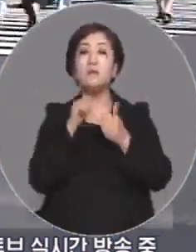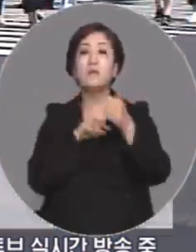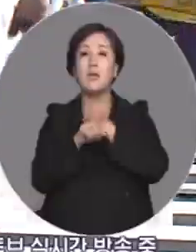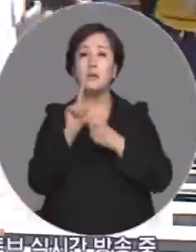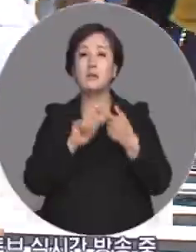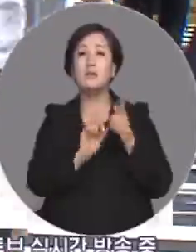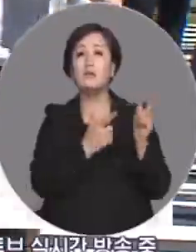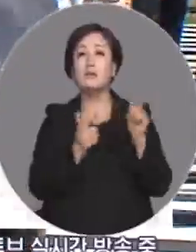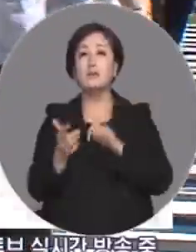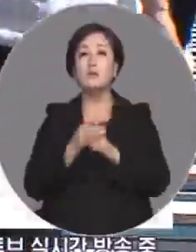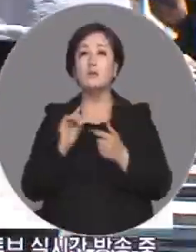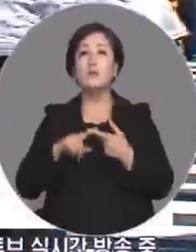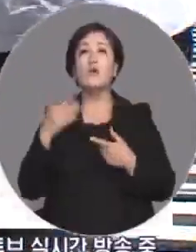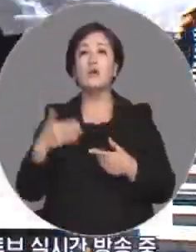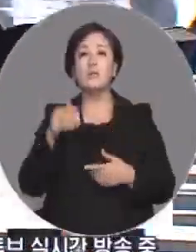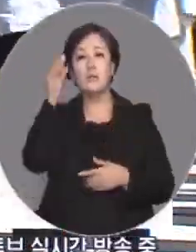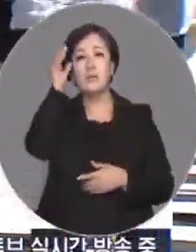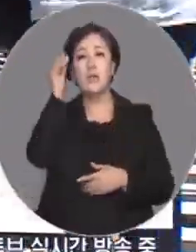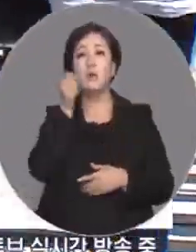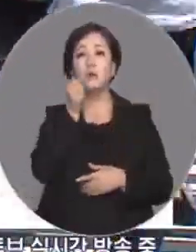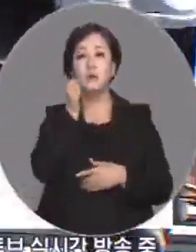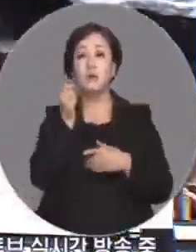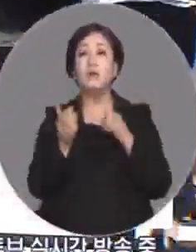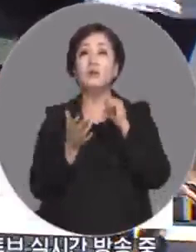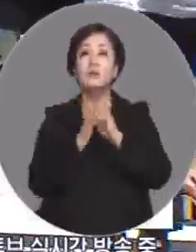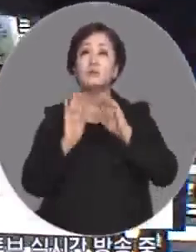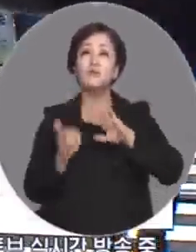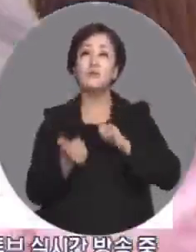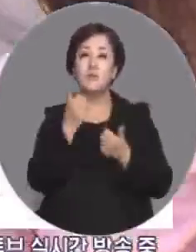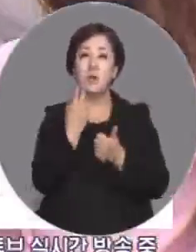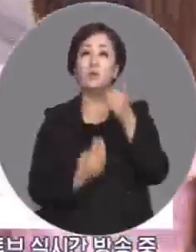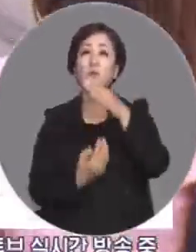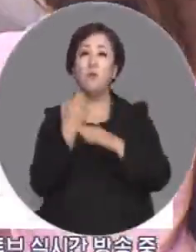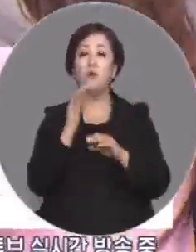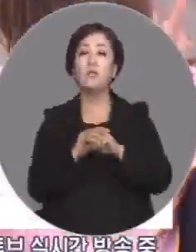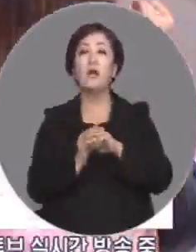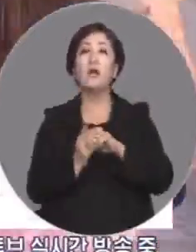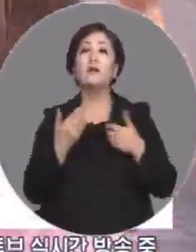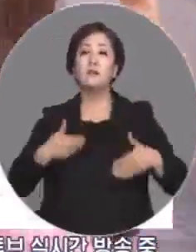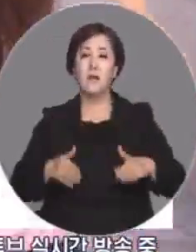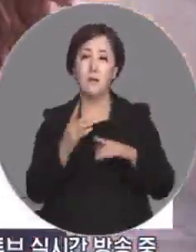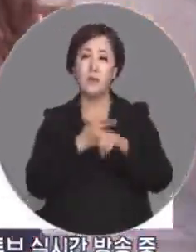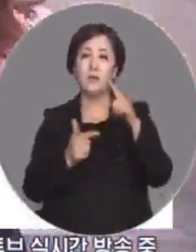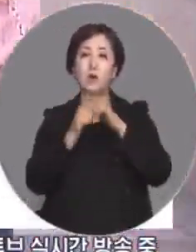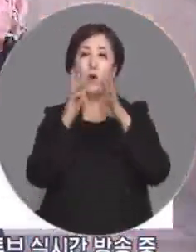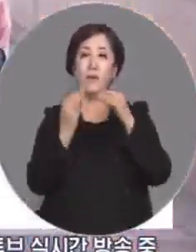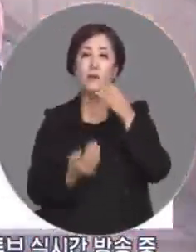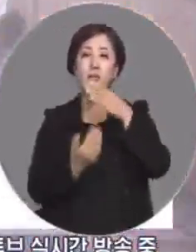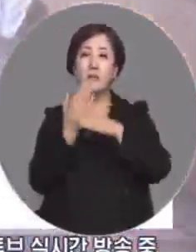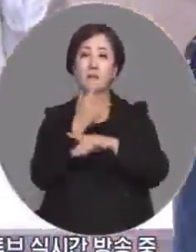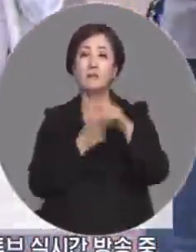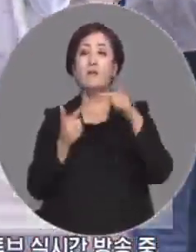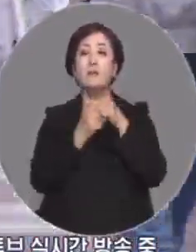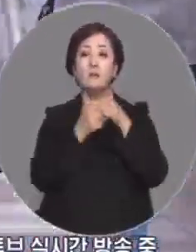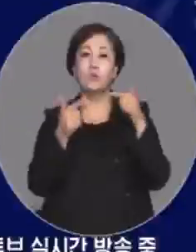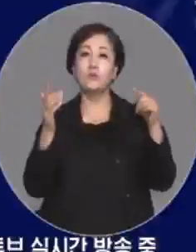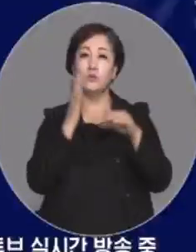요인마저 기대할 수 없게 됐습니다. 출생보다 사망이 많은 이른바 데드크로스가 울산에 임박했기